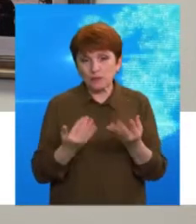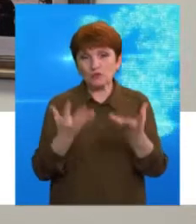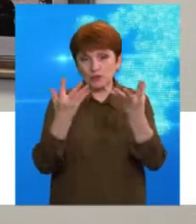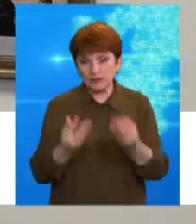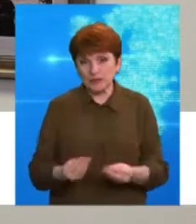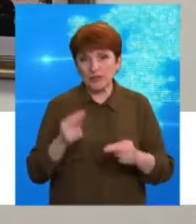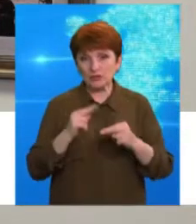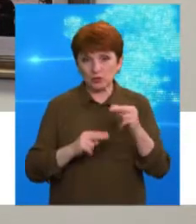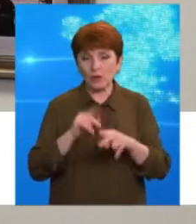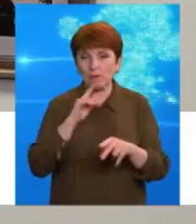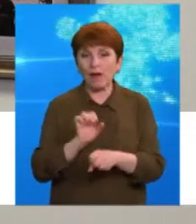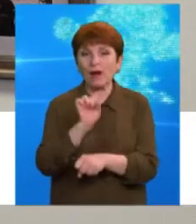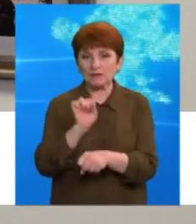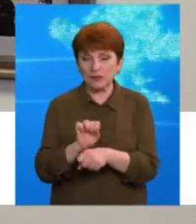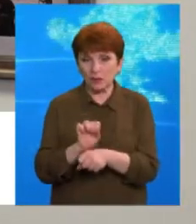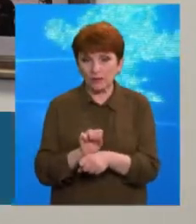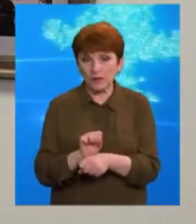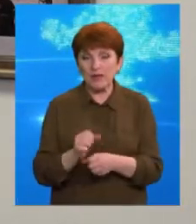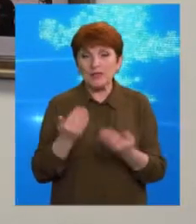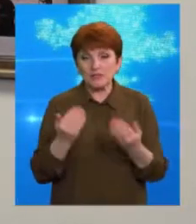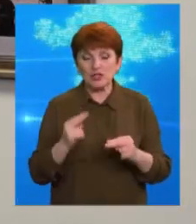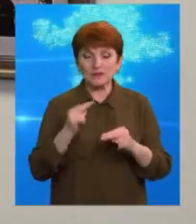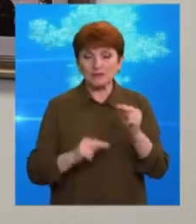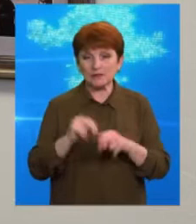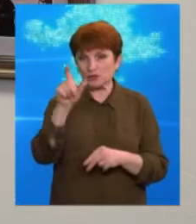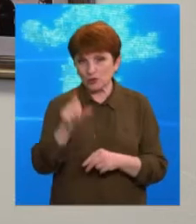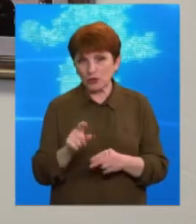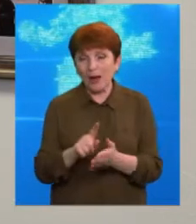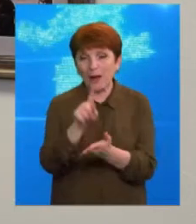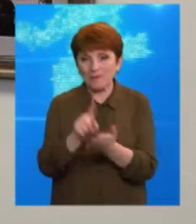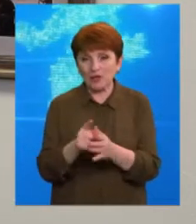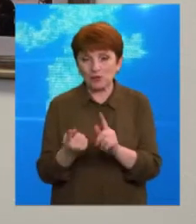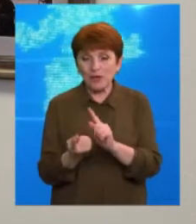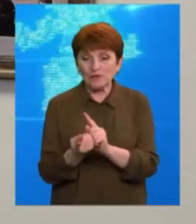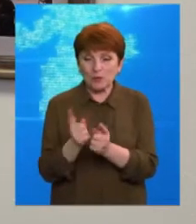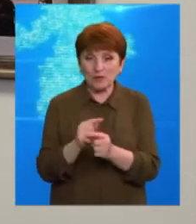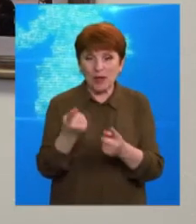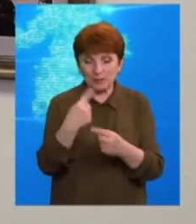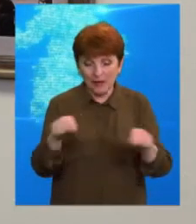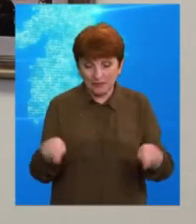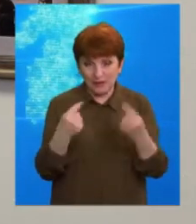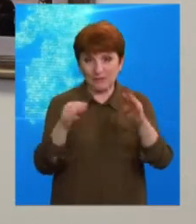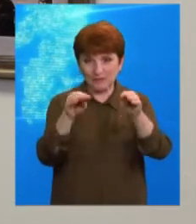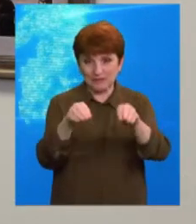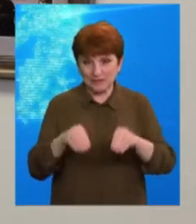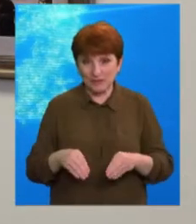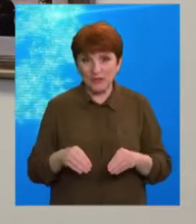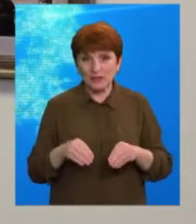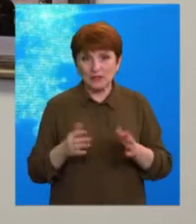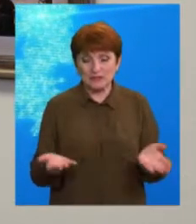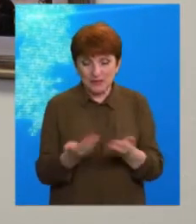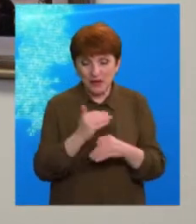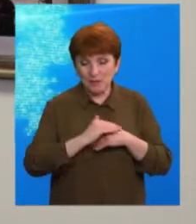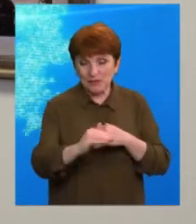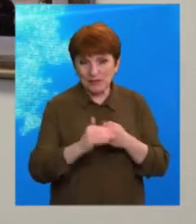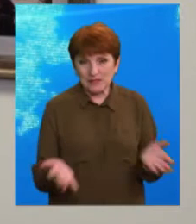стройка остановлена. Сейчас застройщика обяжут привести все в нормативное состояние, засыпать те ямы, которые